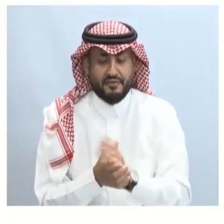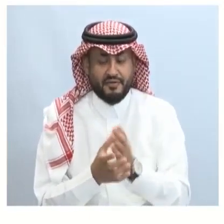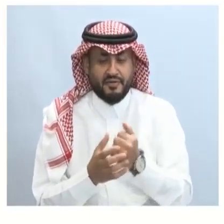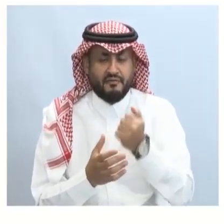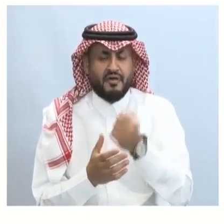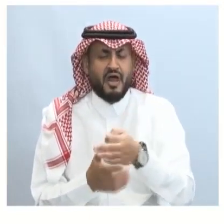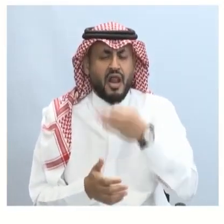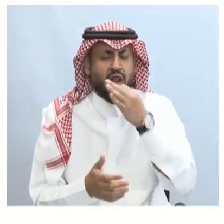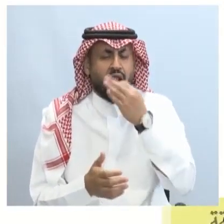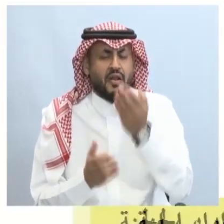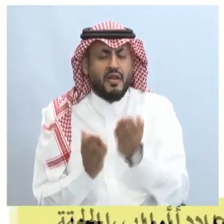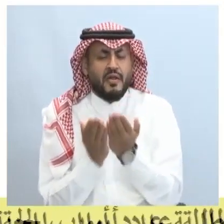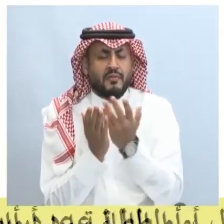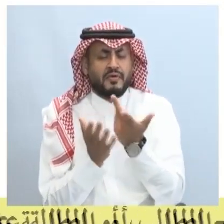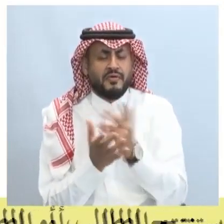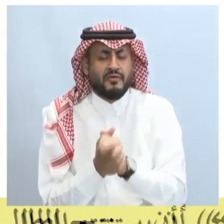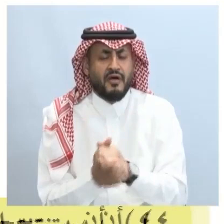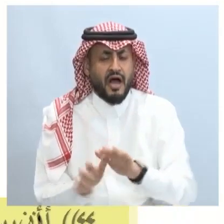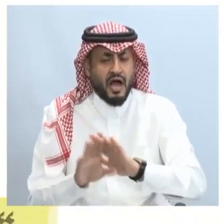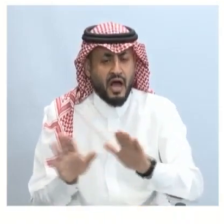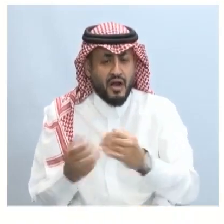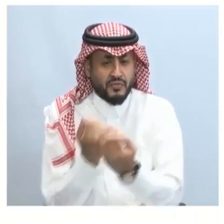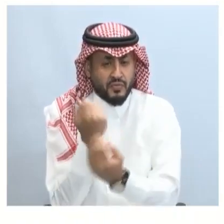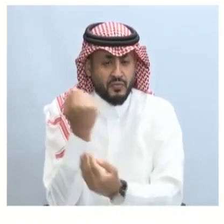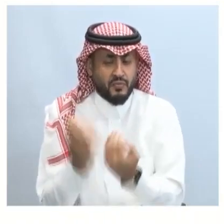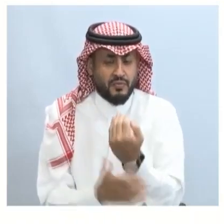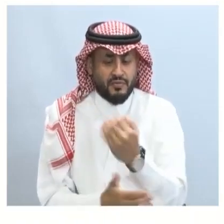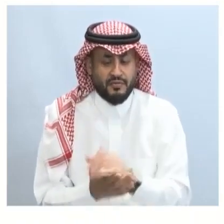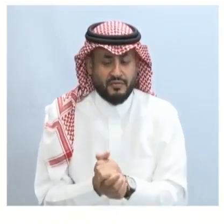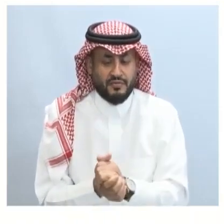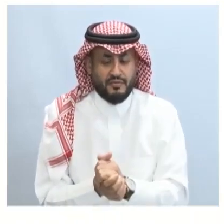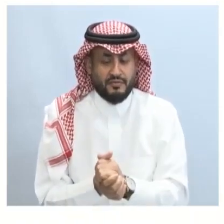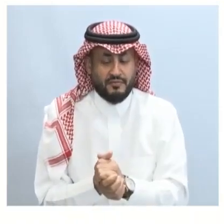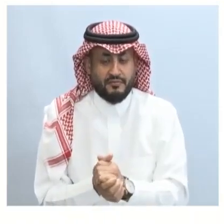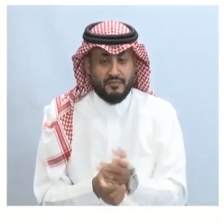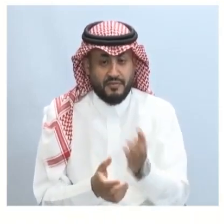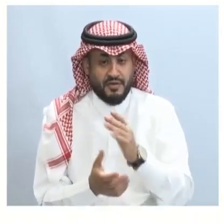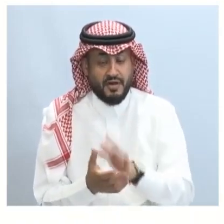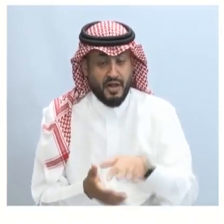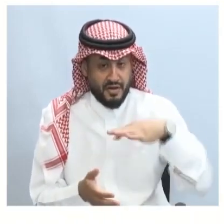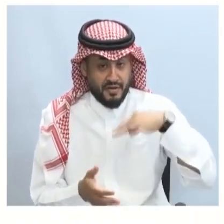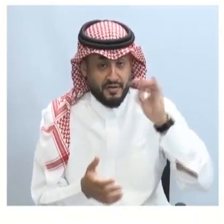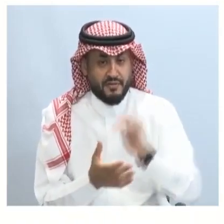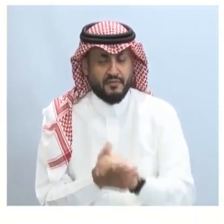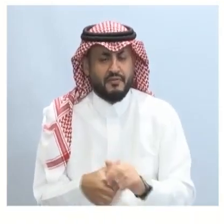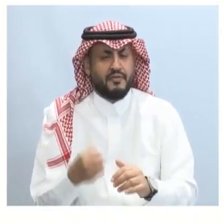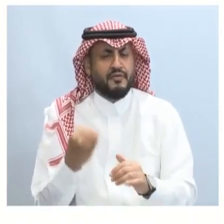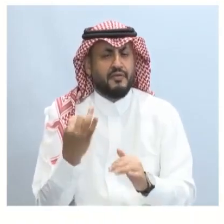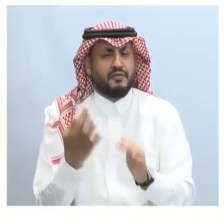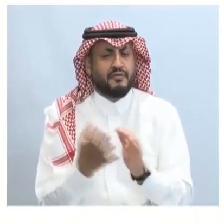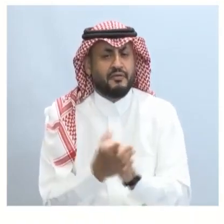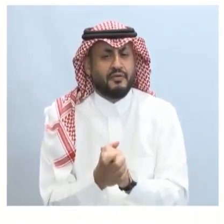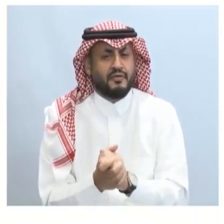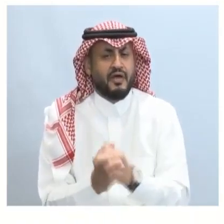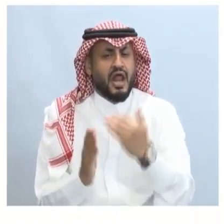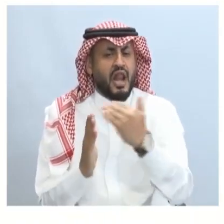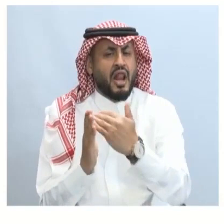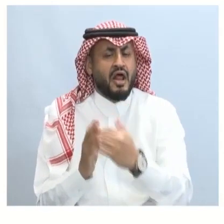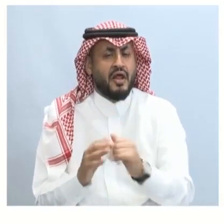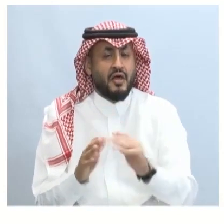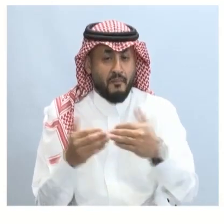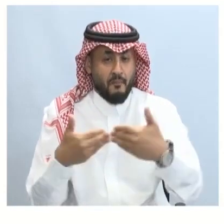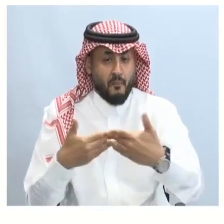بعد الوضوء حفظا متقنا ايضا ان يستنتج الطالب او الطالب عدد ابواب الجنه